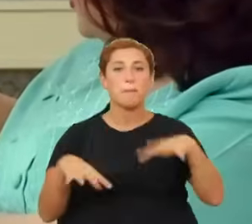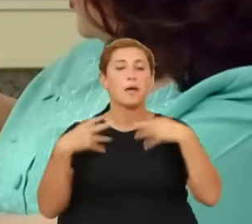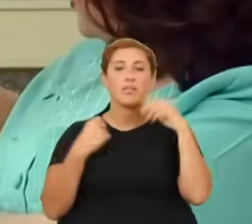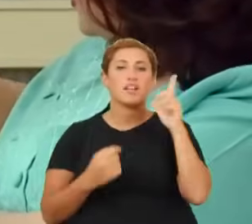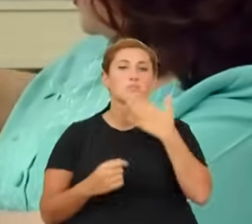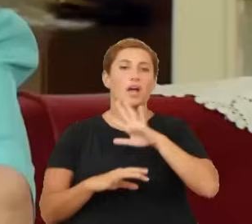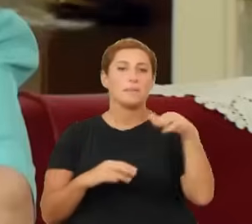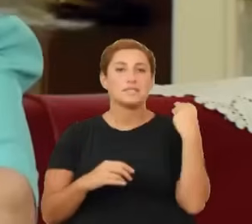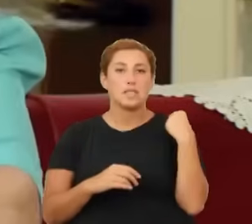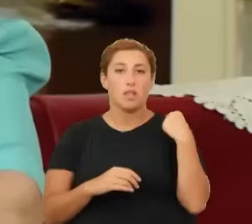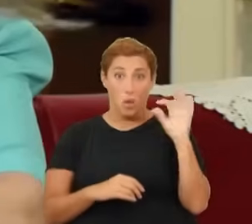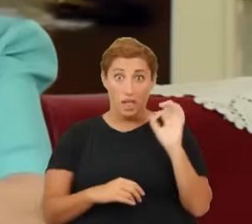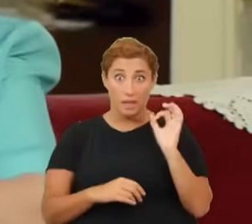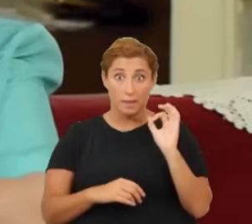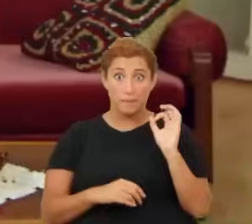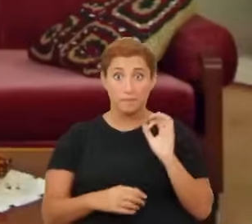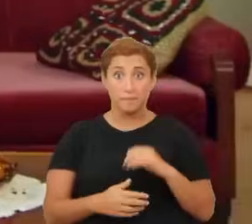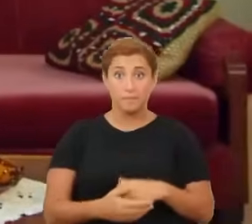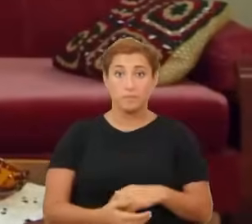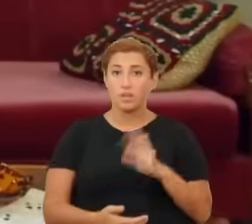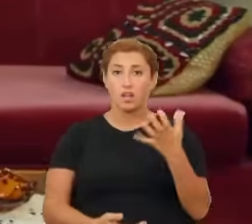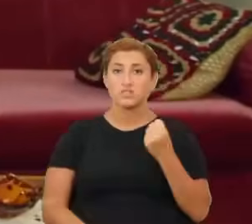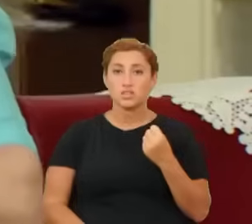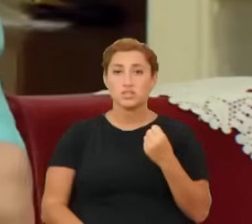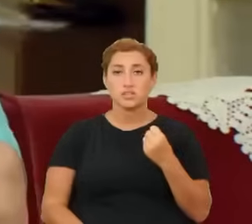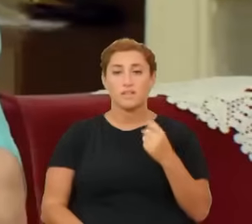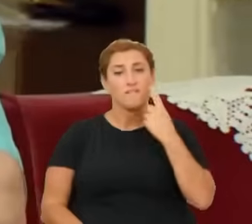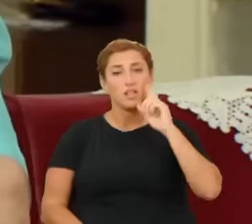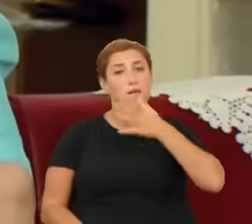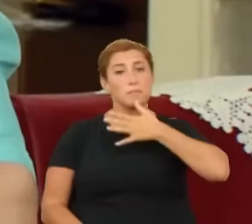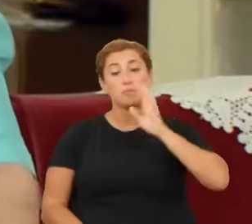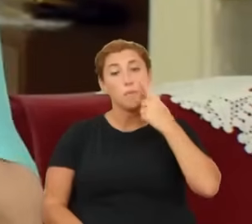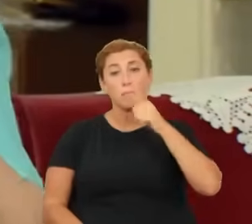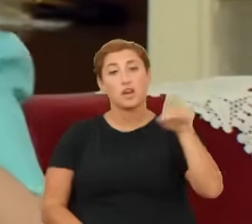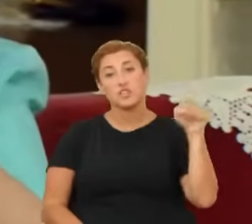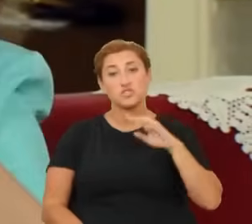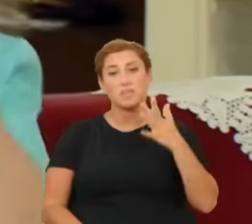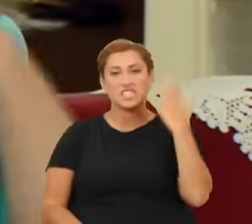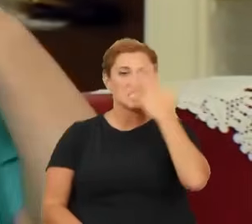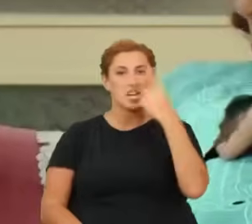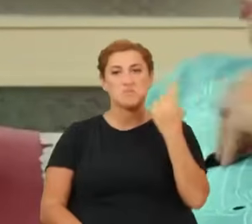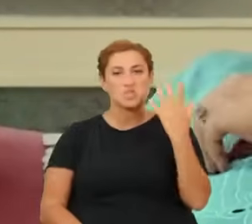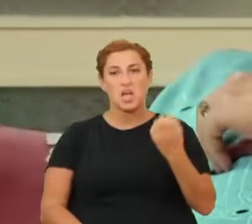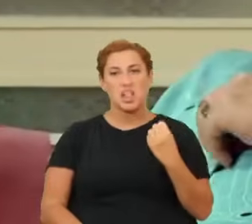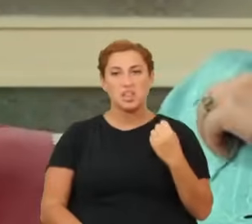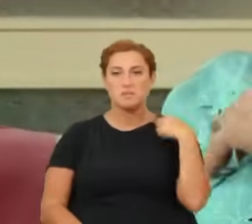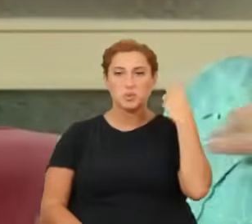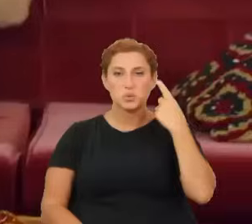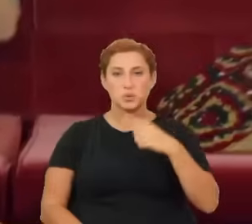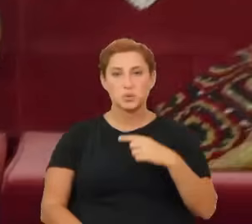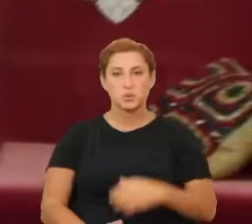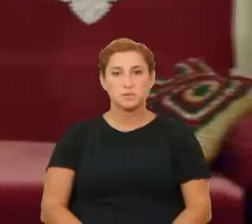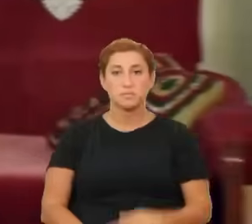maya ihtiyacım yok, hepsi yeni. Öyle mi? Ne alacaksın? Vallahi bilmiyorum, bakacağım herhalde siyah bir şey alırım diye